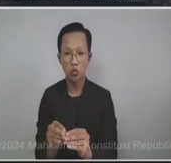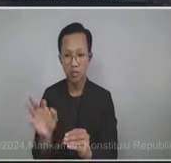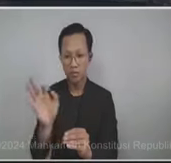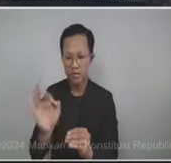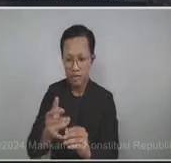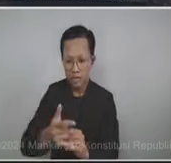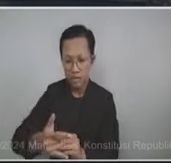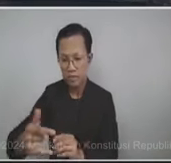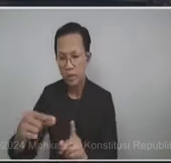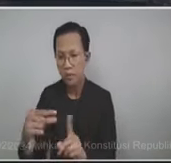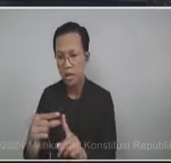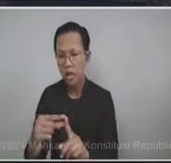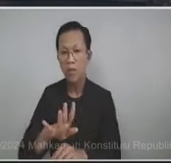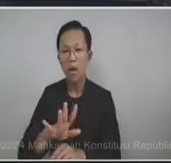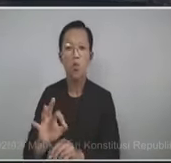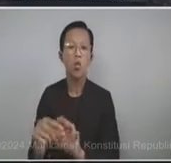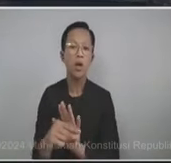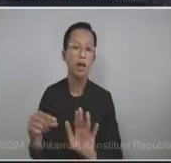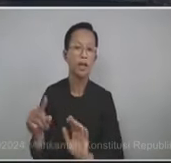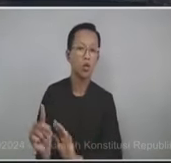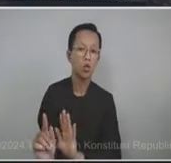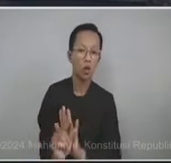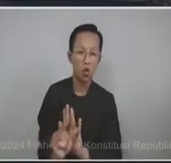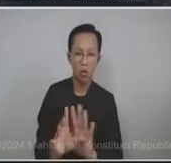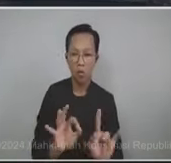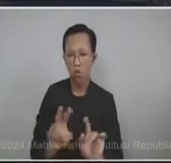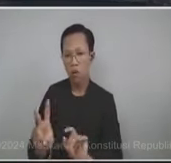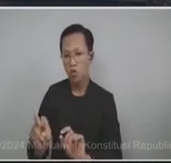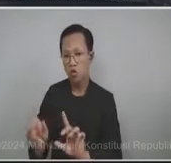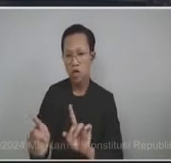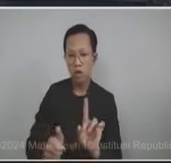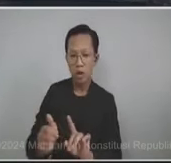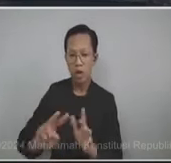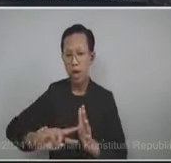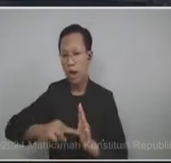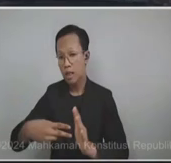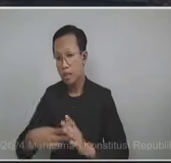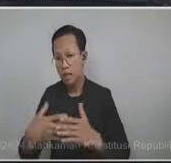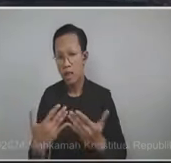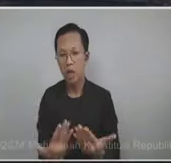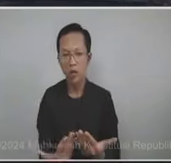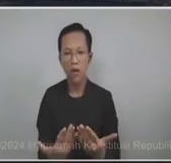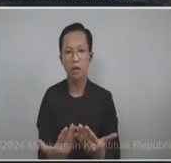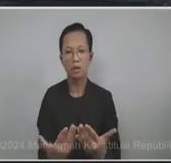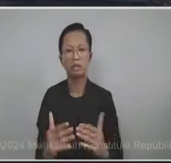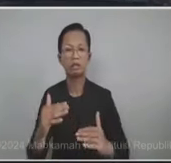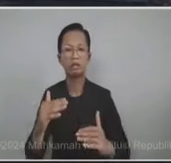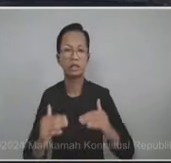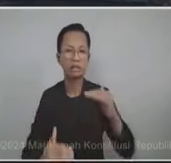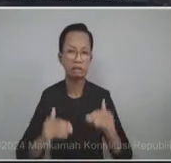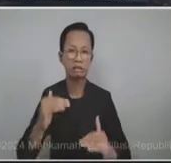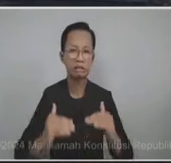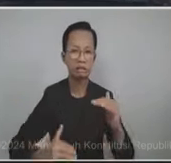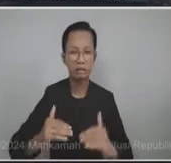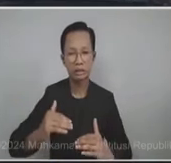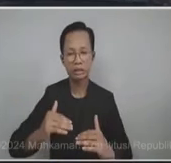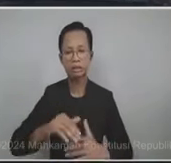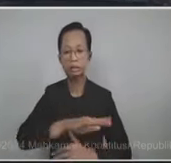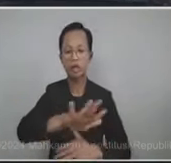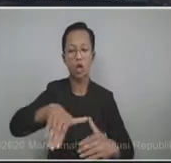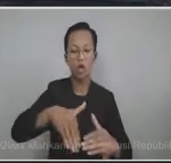40 ayat 1 undang-undang 10 2016 sama artinya dengan memberlakukan ketidakadilan yang tidak dapat ditoleransi bagi semua partai